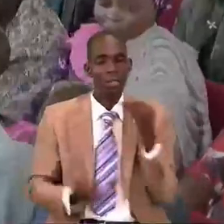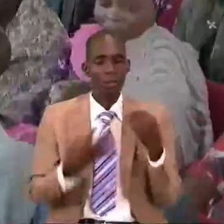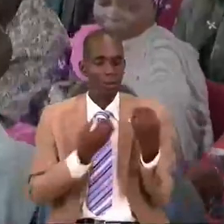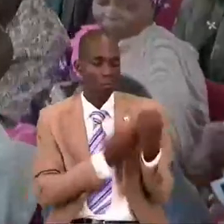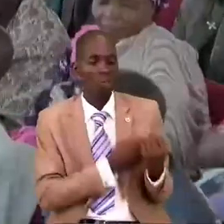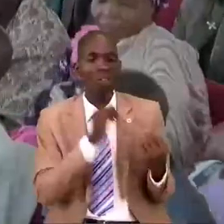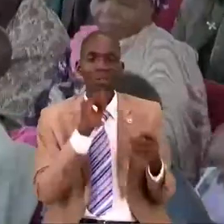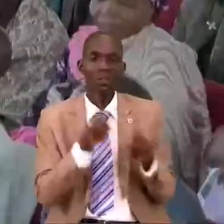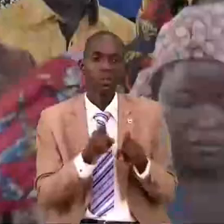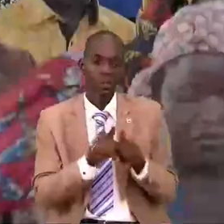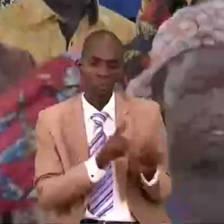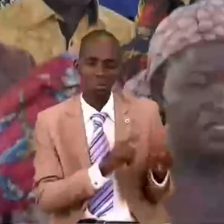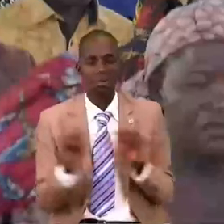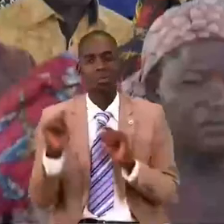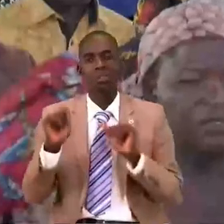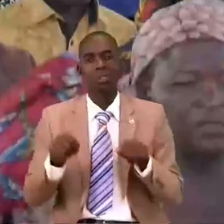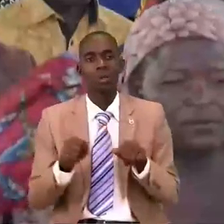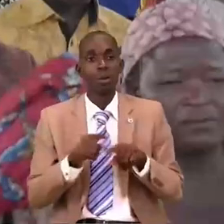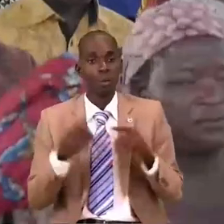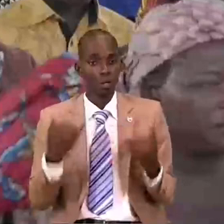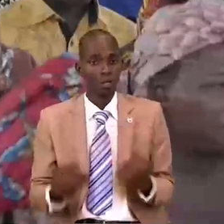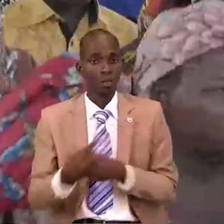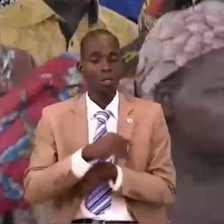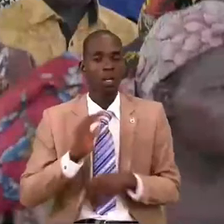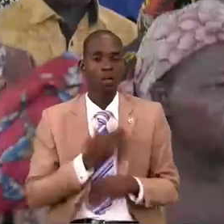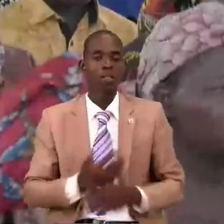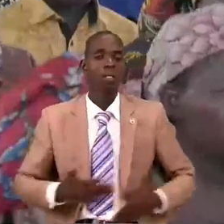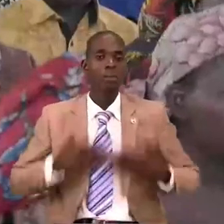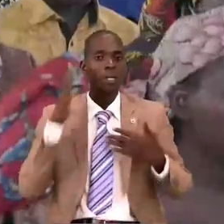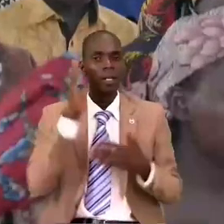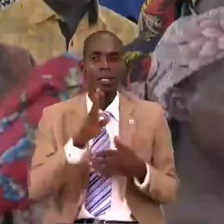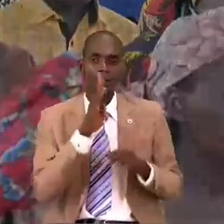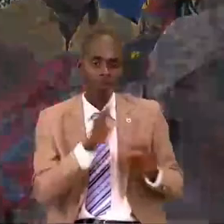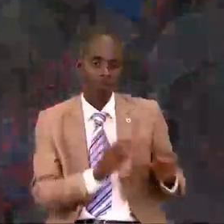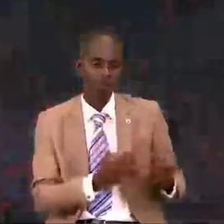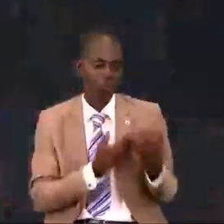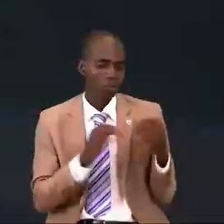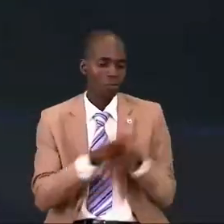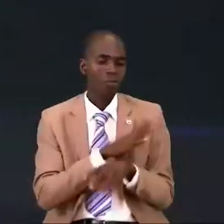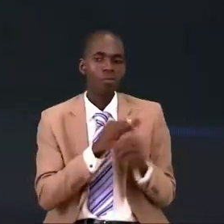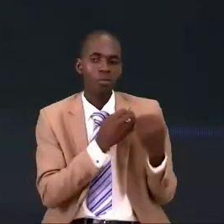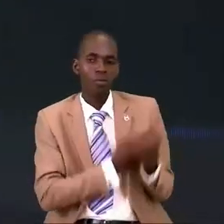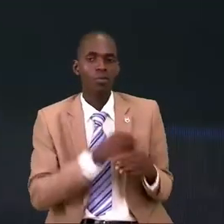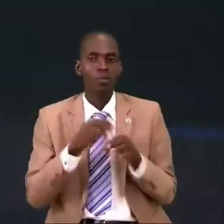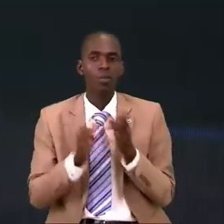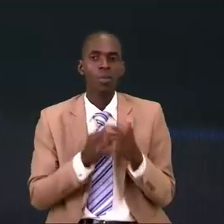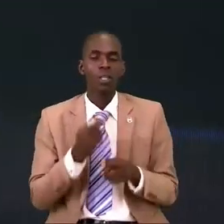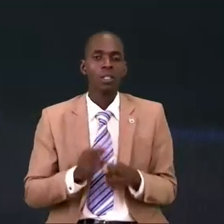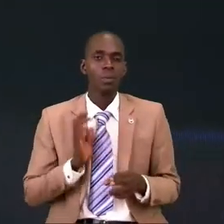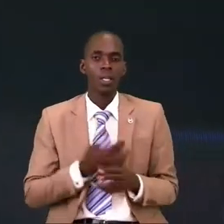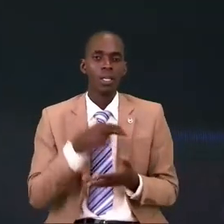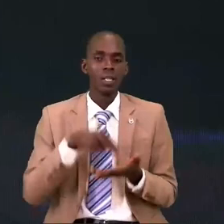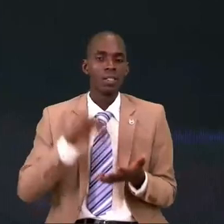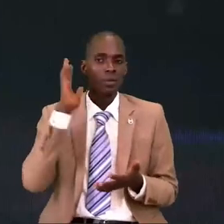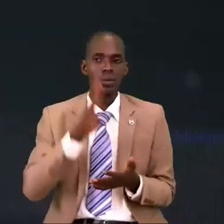courageuses, nos positions seront courageuses, et les choses que nous faisons montreront que nous avons rencontré